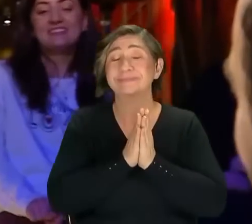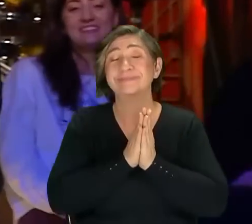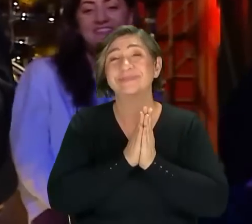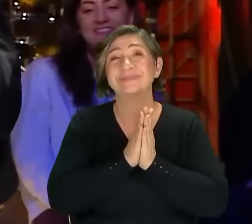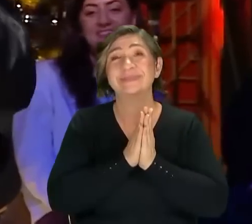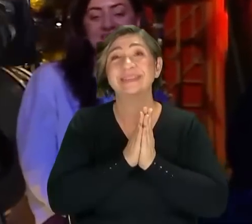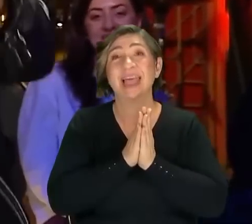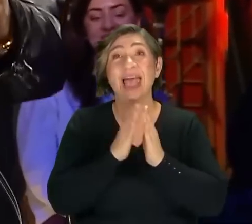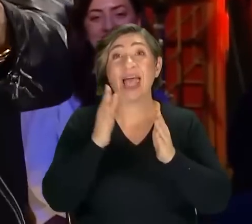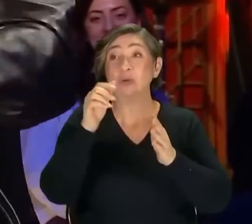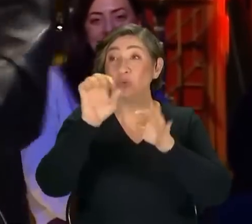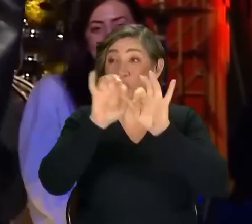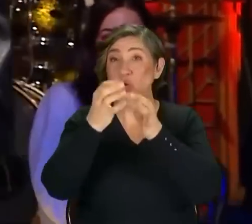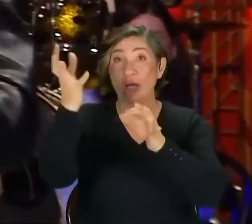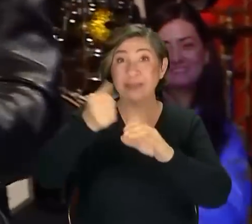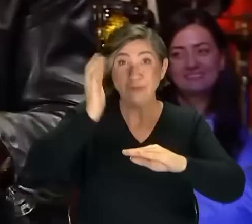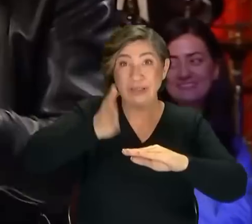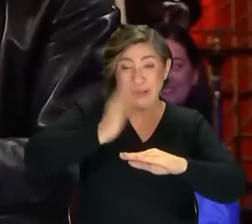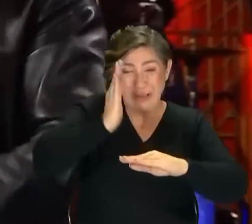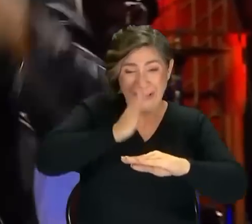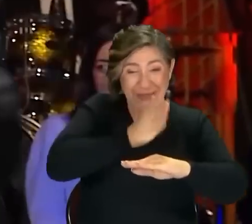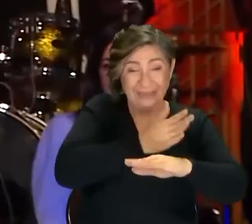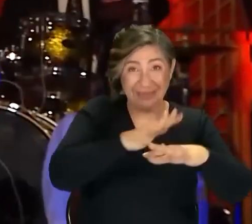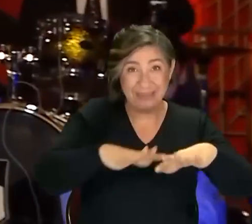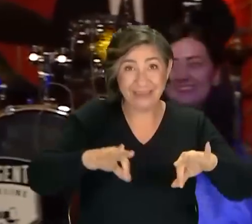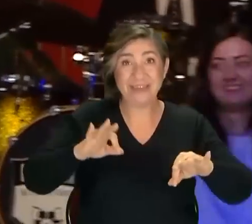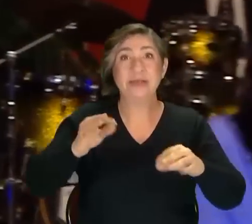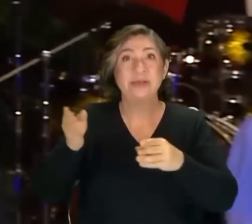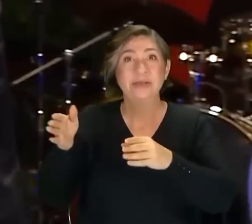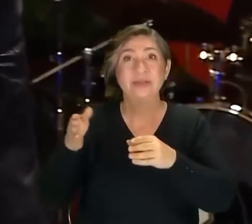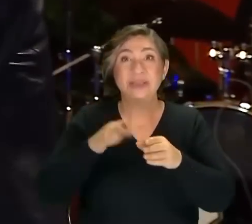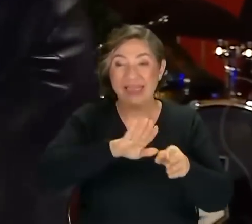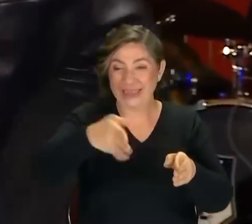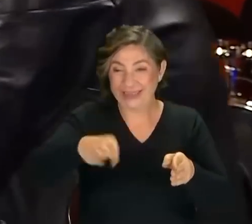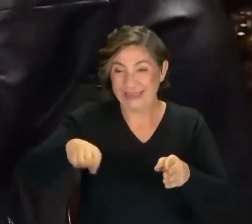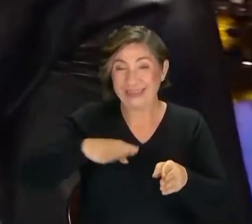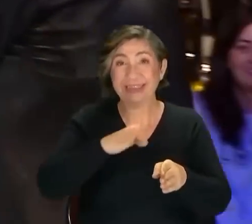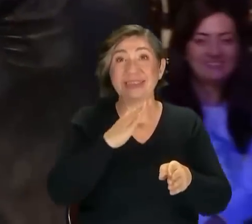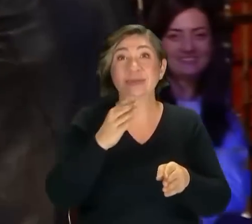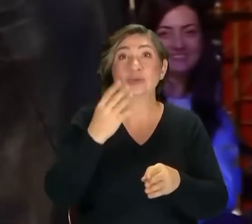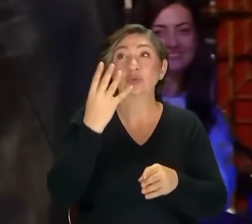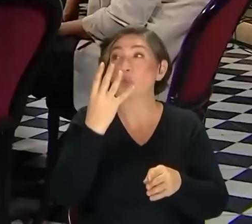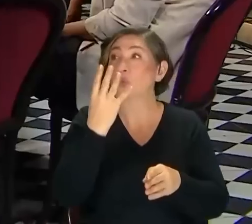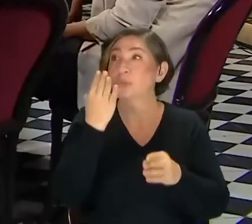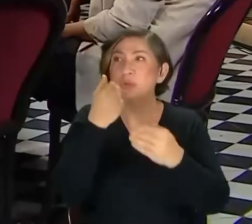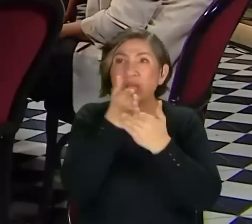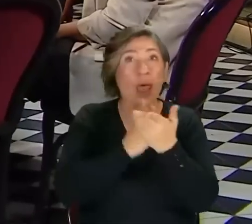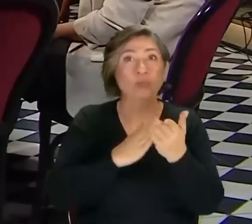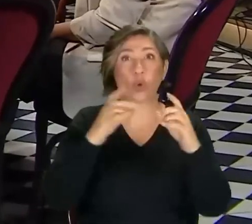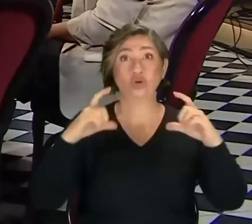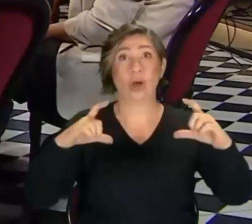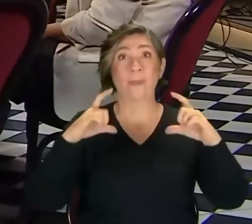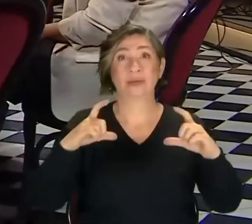sonra aldım abi sucuğu. Çat çat çat çat çat. Tas. Ondan sonra bir yarım mı 4/3 sucuk mu ne